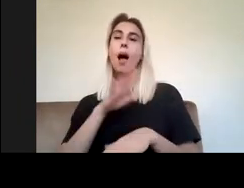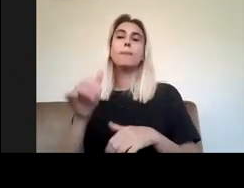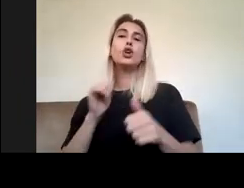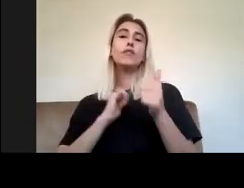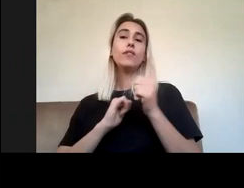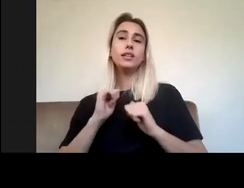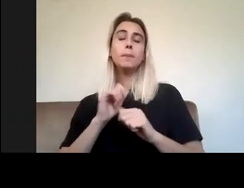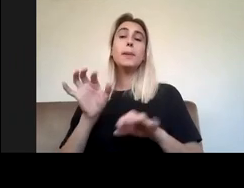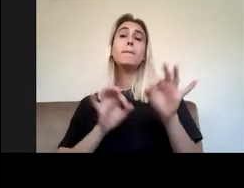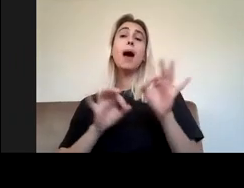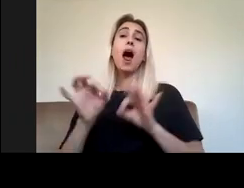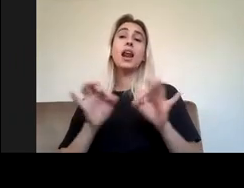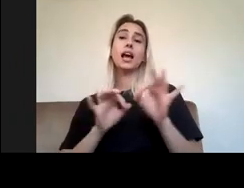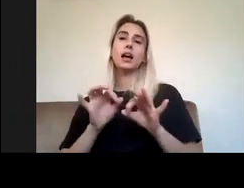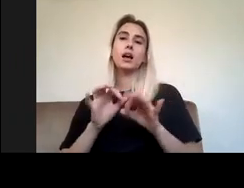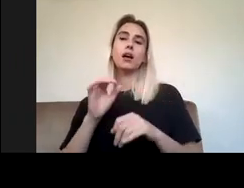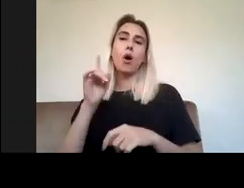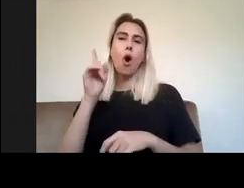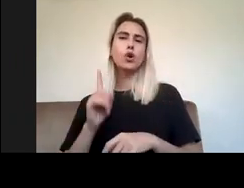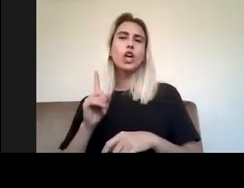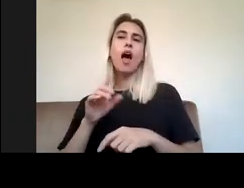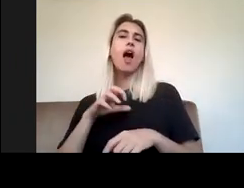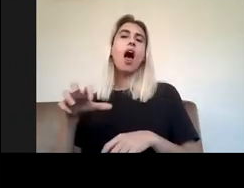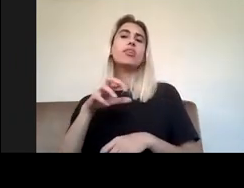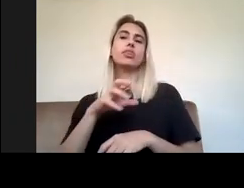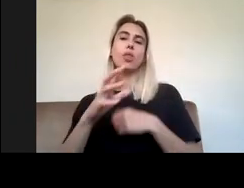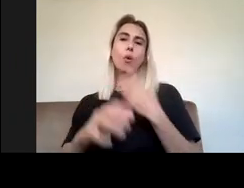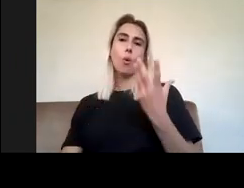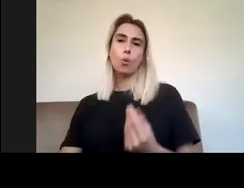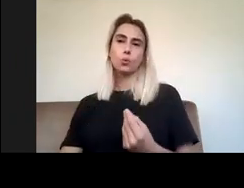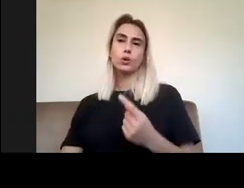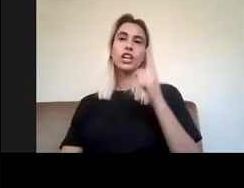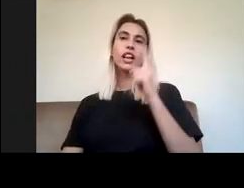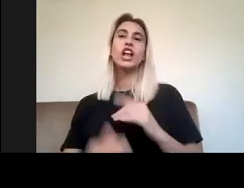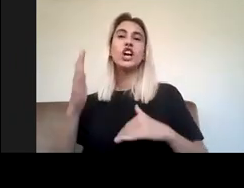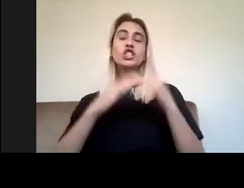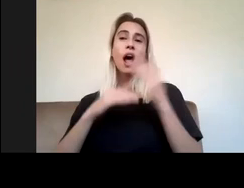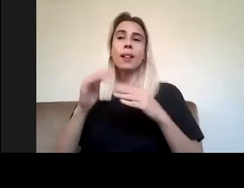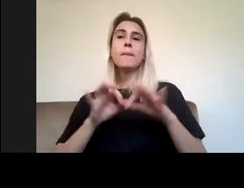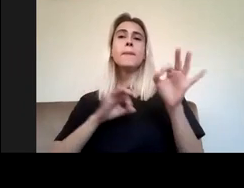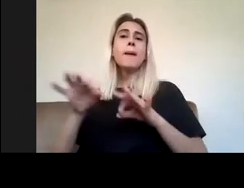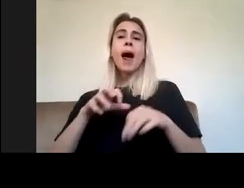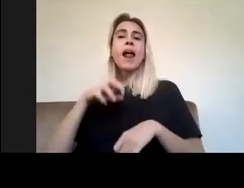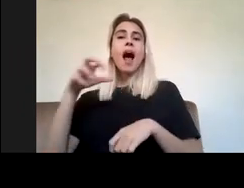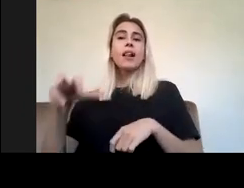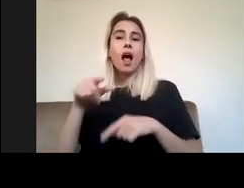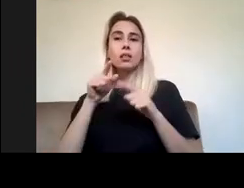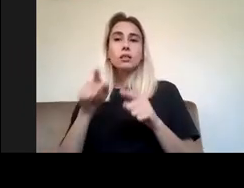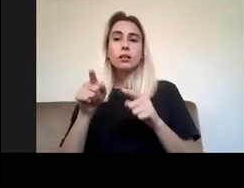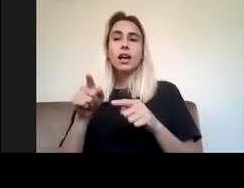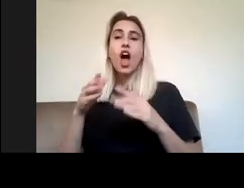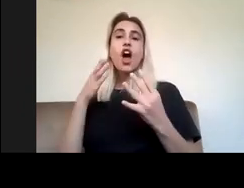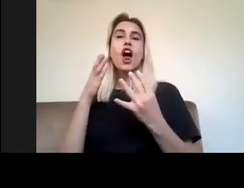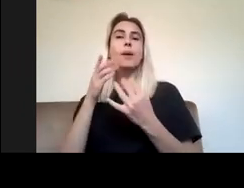özellikle mimarlık, inşaat tabii önceliklendirdiği alanlar oldu. Özellikle inşaat ve mimarlık alanlarında erişilebilirlikle ilgili